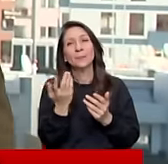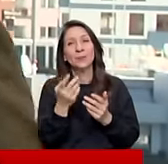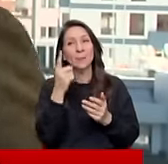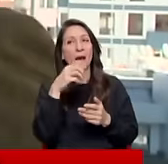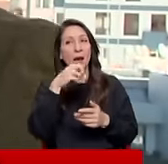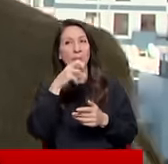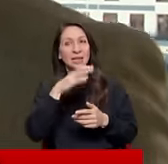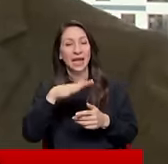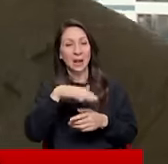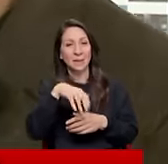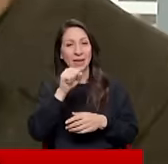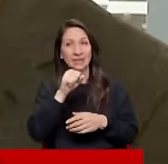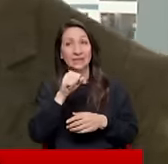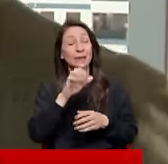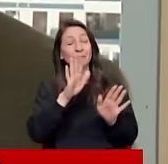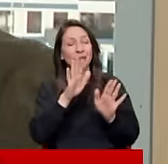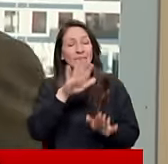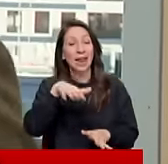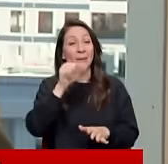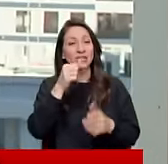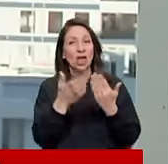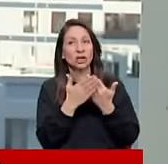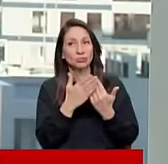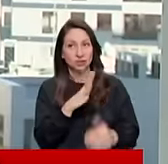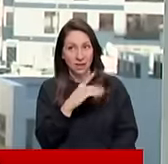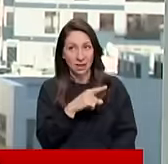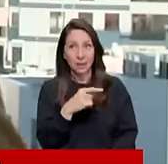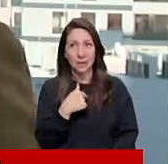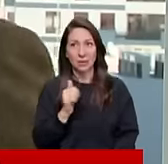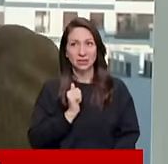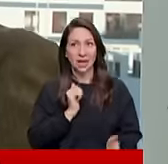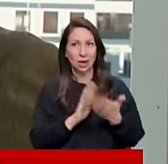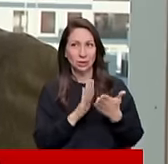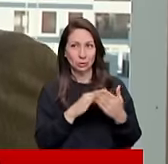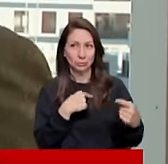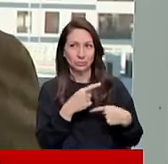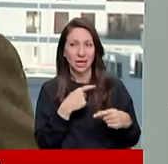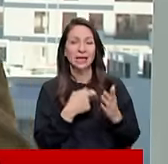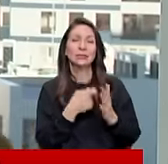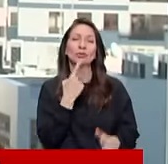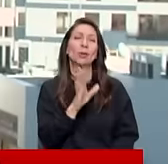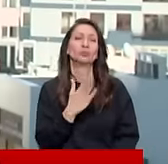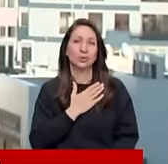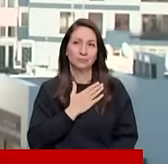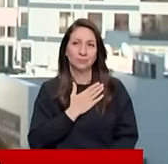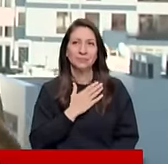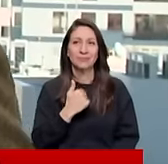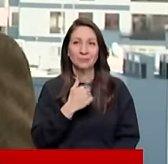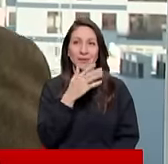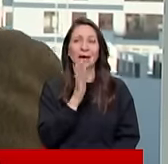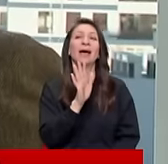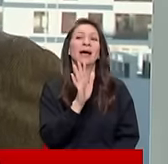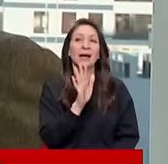AK Parti genel merkez genel başkan yardımcısı var. Benim asker arkadaşım. Adını vermeyeceğim. Biliyorum da ben.